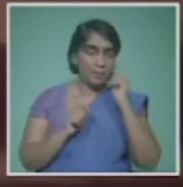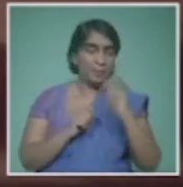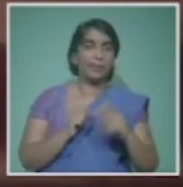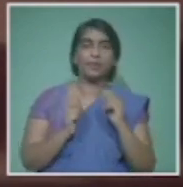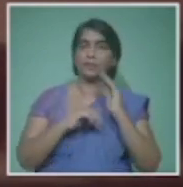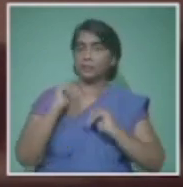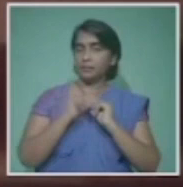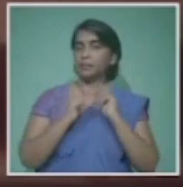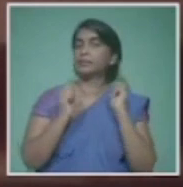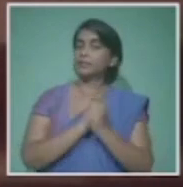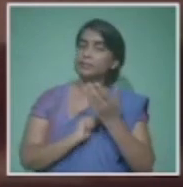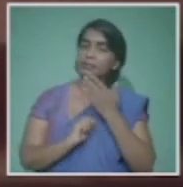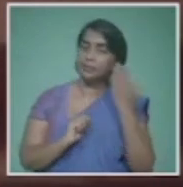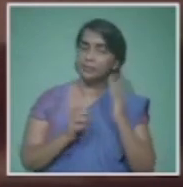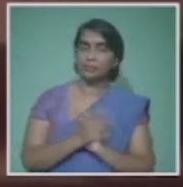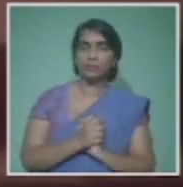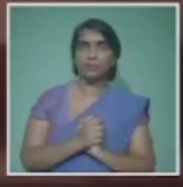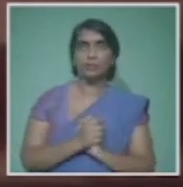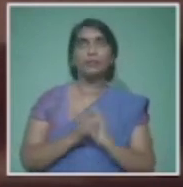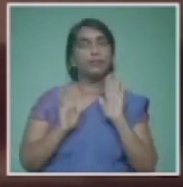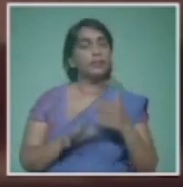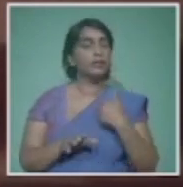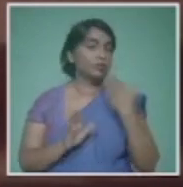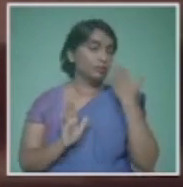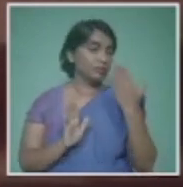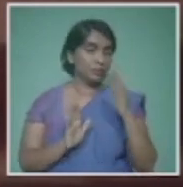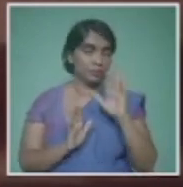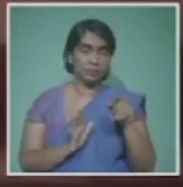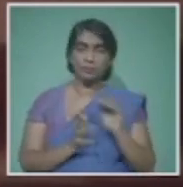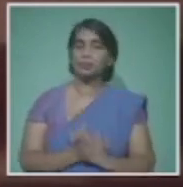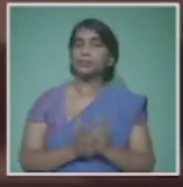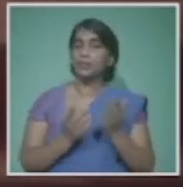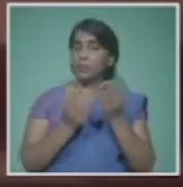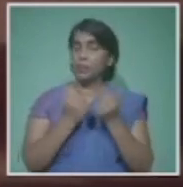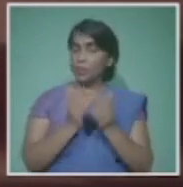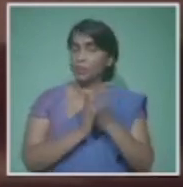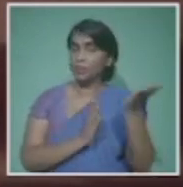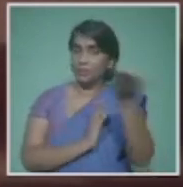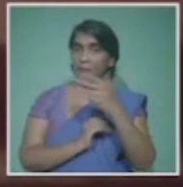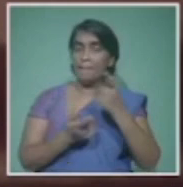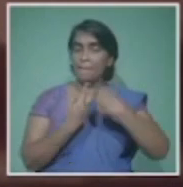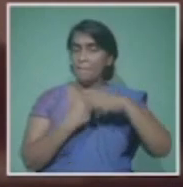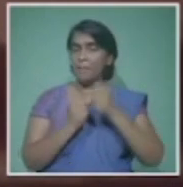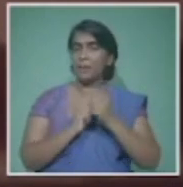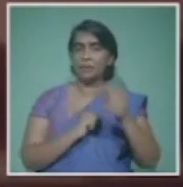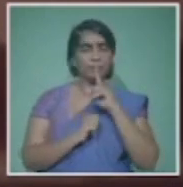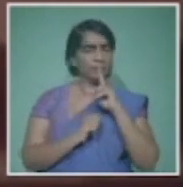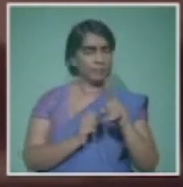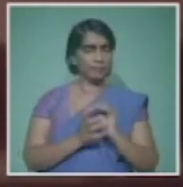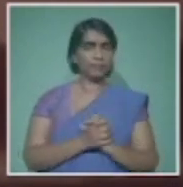ide benas kirim madia benda puluang. Namun meten dia bidakin ne. Tamunna sila me pertiwiha kata kerana lagi laki